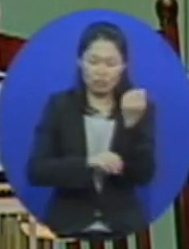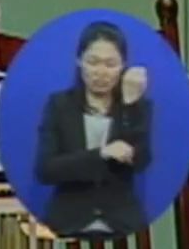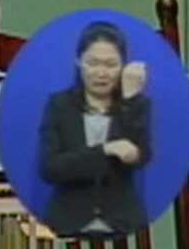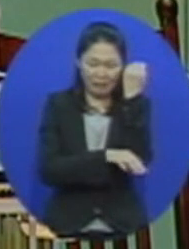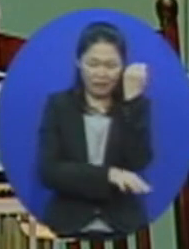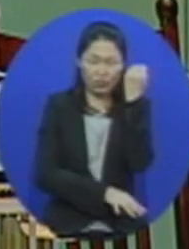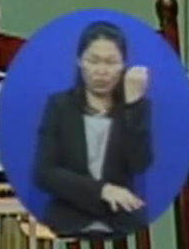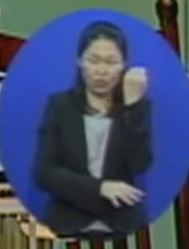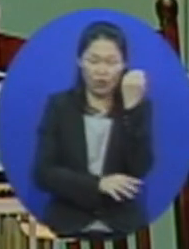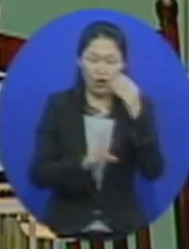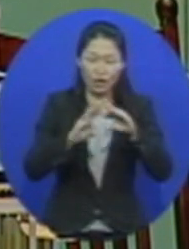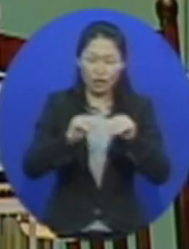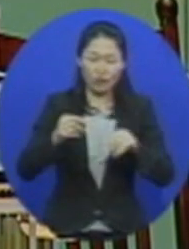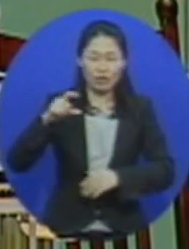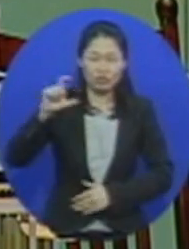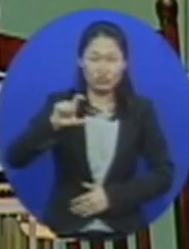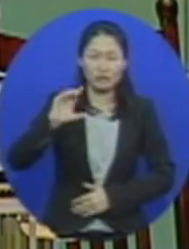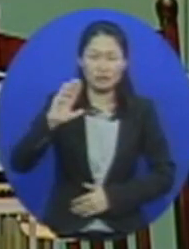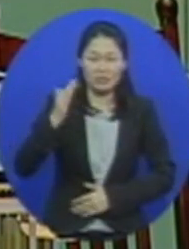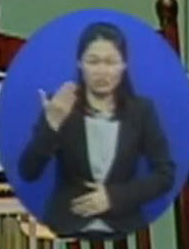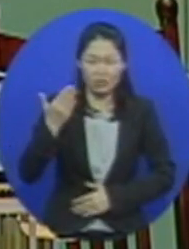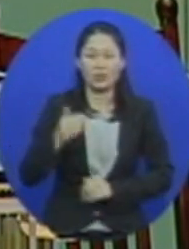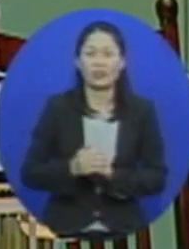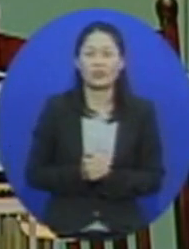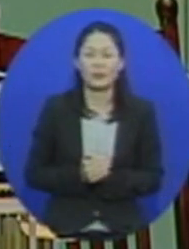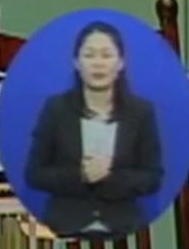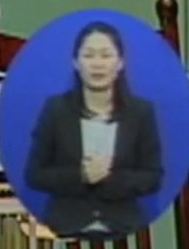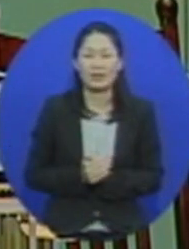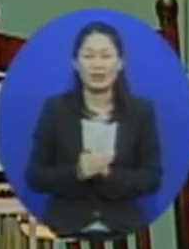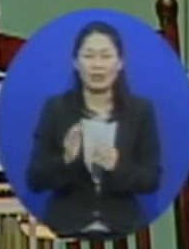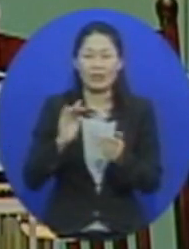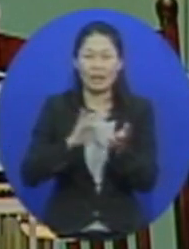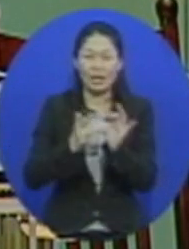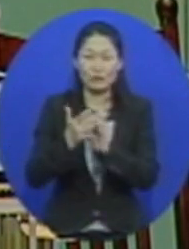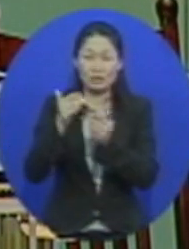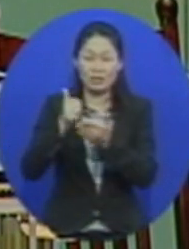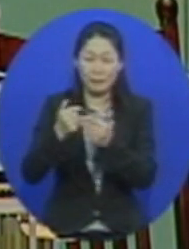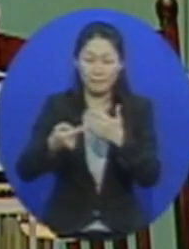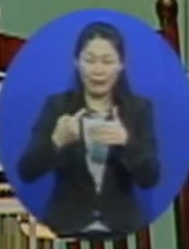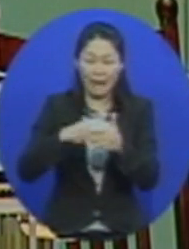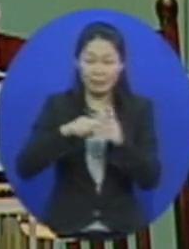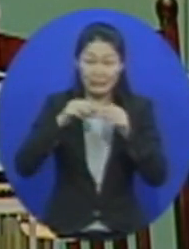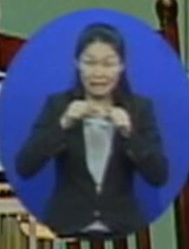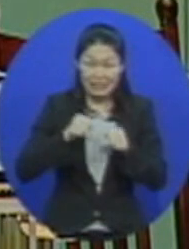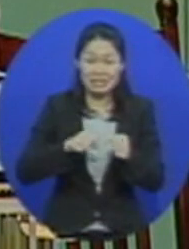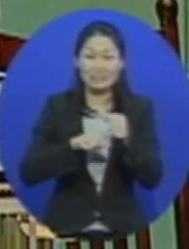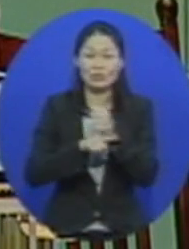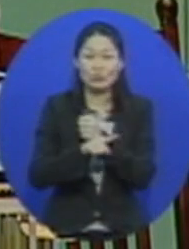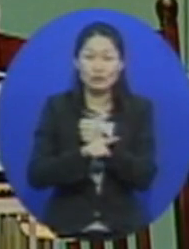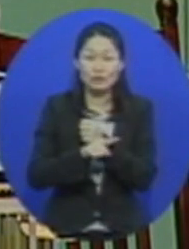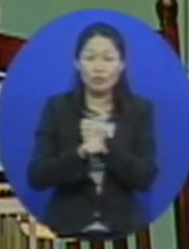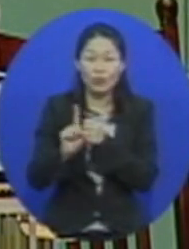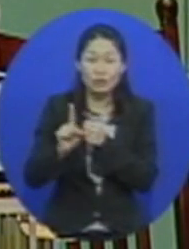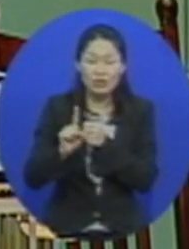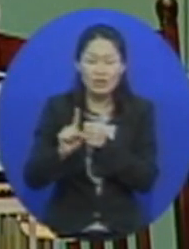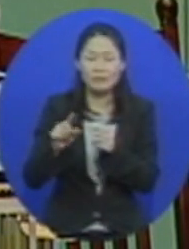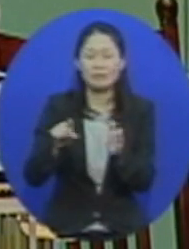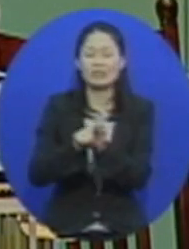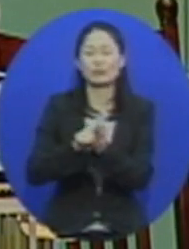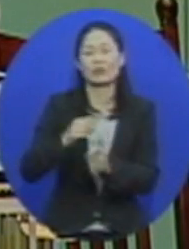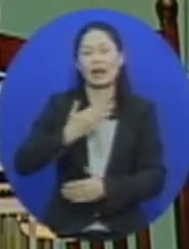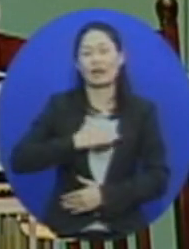터가 굳어져서 예수님 우리 마음에 계신 것은 믿음으로 알아요